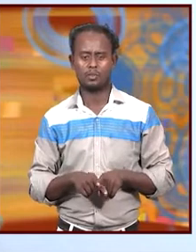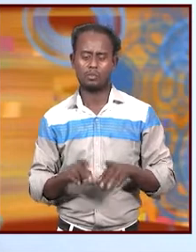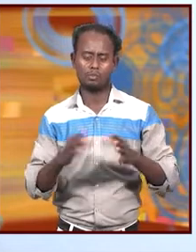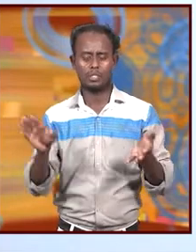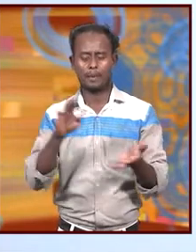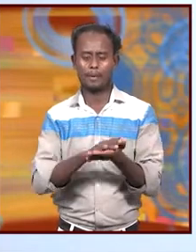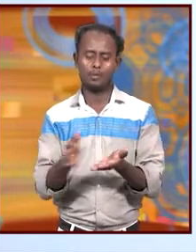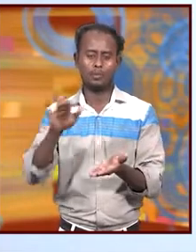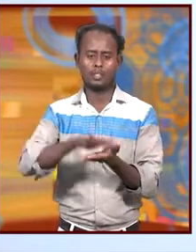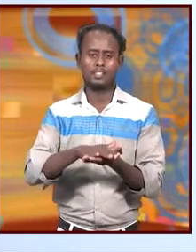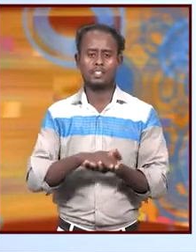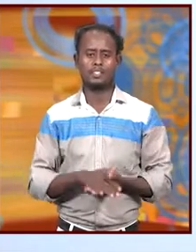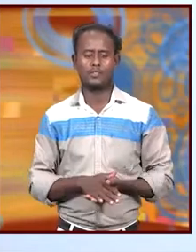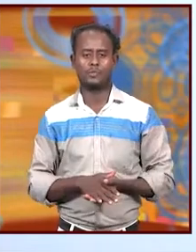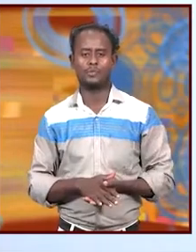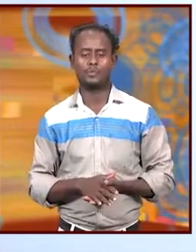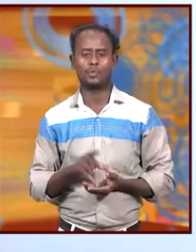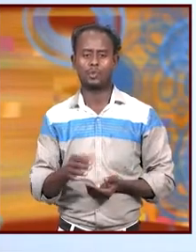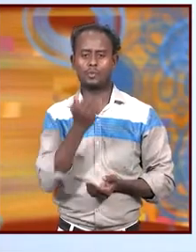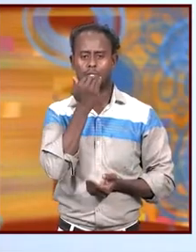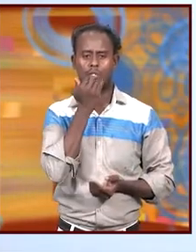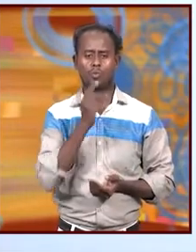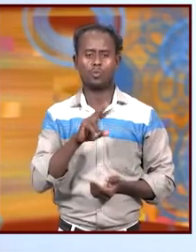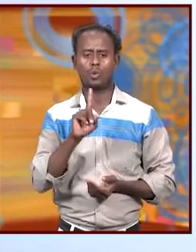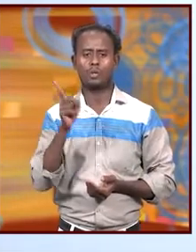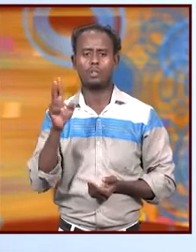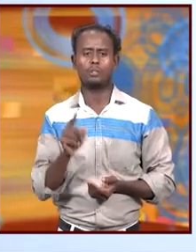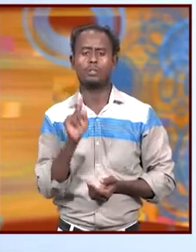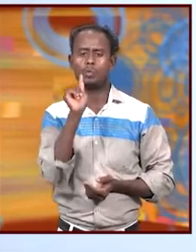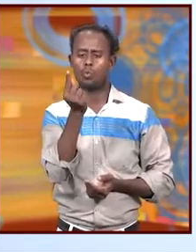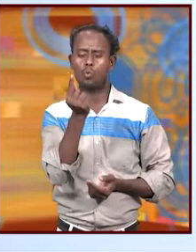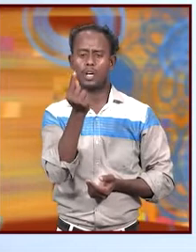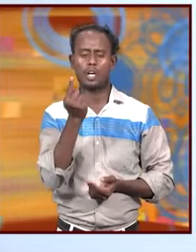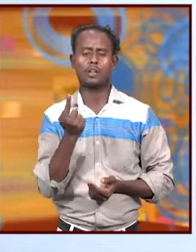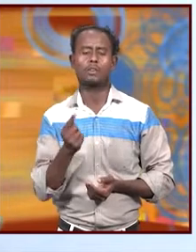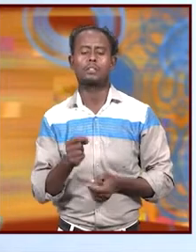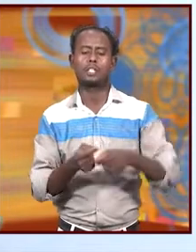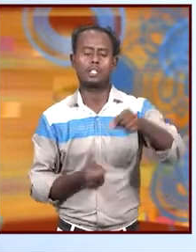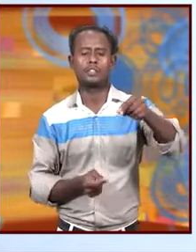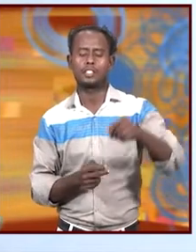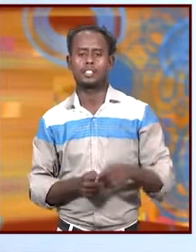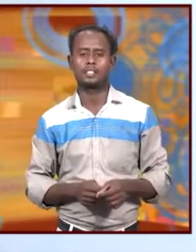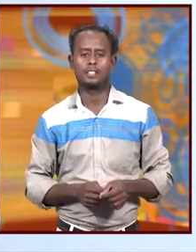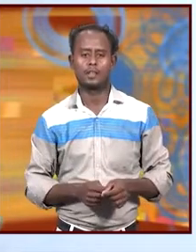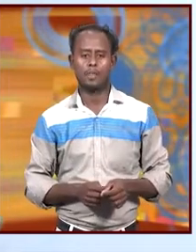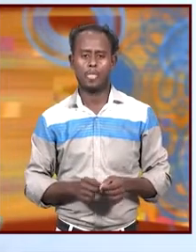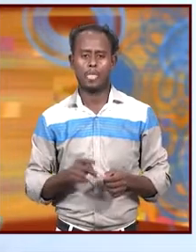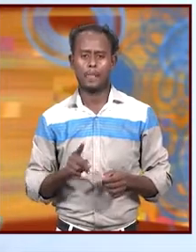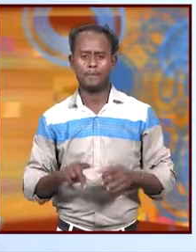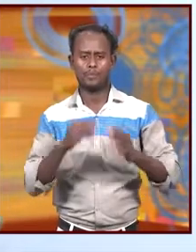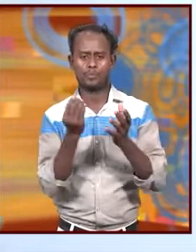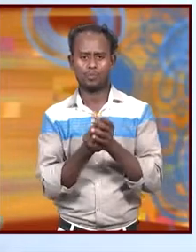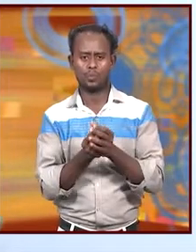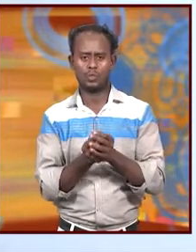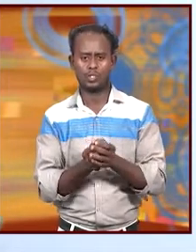வடிவத்தில் அடைத்திருக்கிறேன். இந்த பிஸ்கட் ஒவ்வொன்றும் ஒரு அங்குலம் நீளம் என எடுத்துக்கொண்டால் இந்த மூடிய